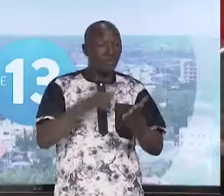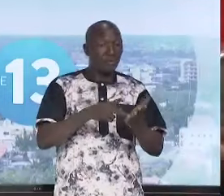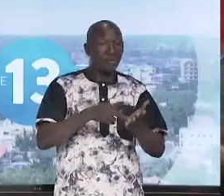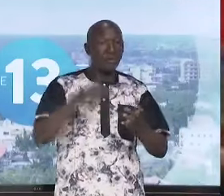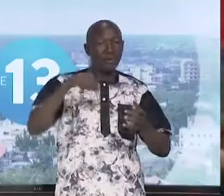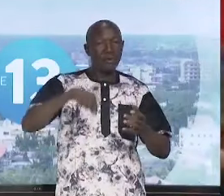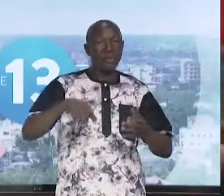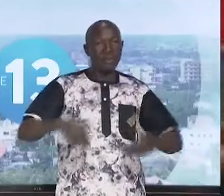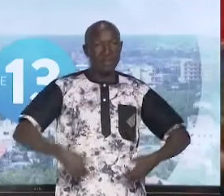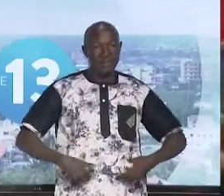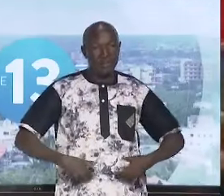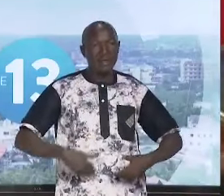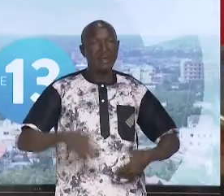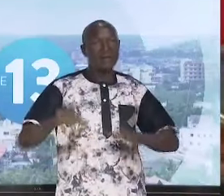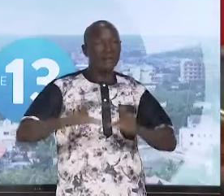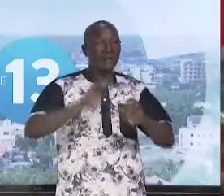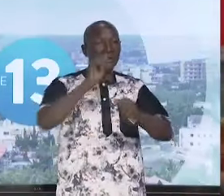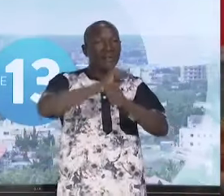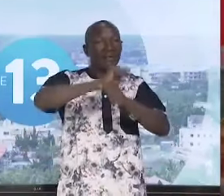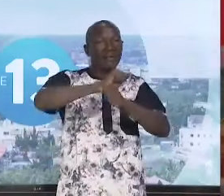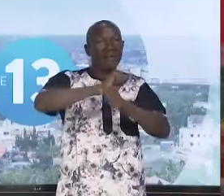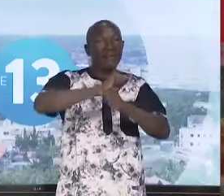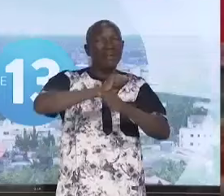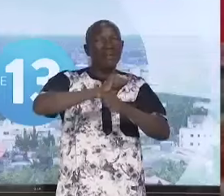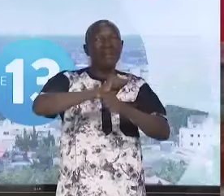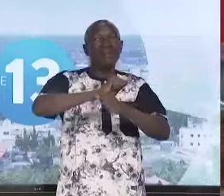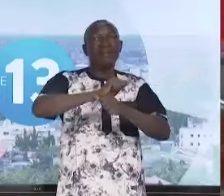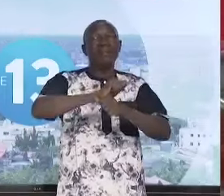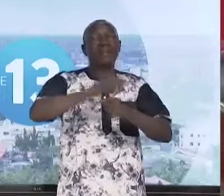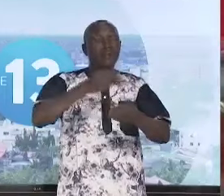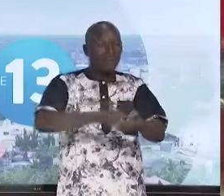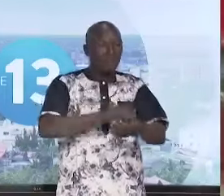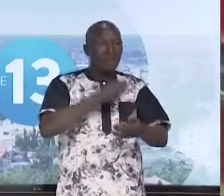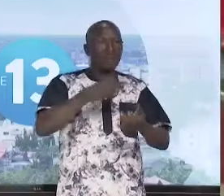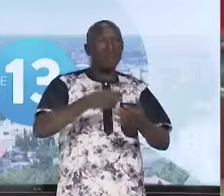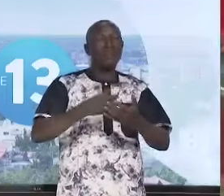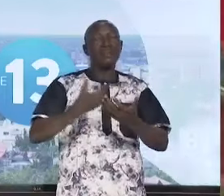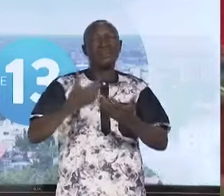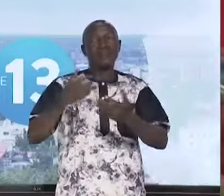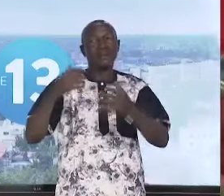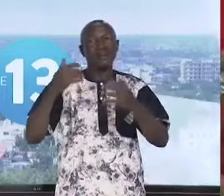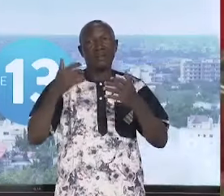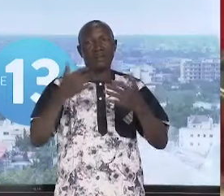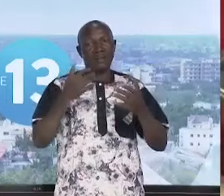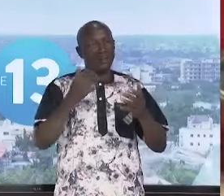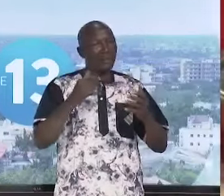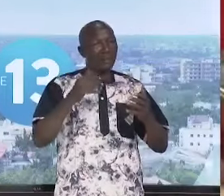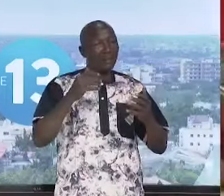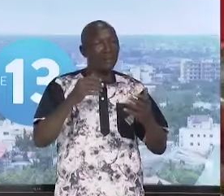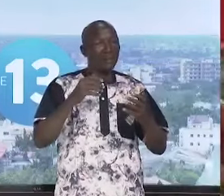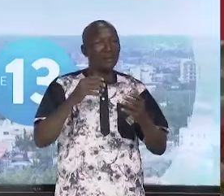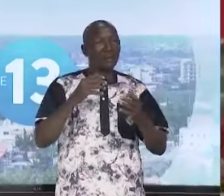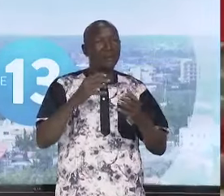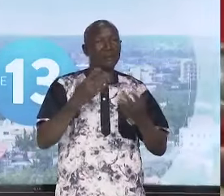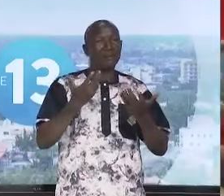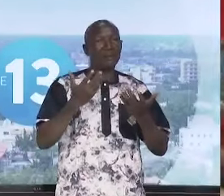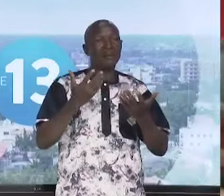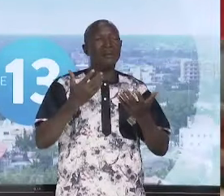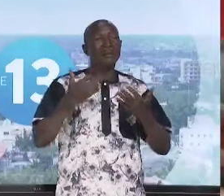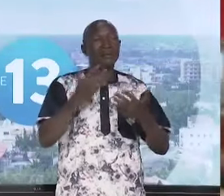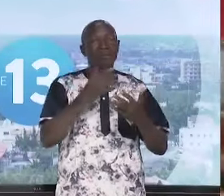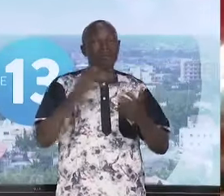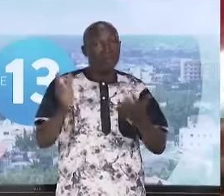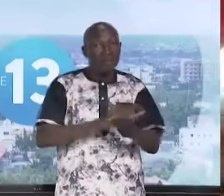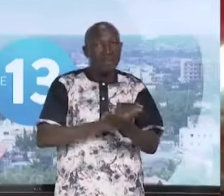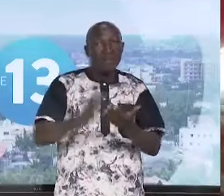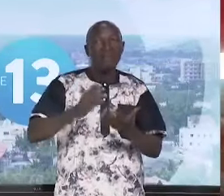a fait un travail remarquable parce que les nouvelles sorties, les premiers albums sont pratiquement ça constitue les deux